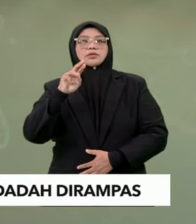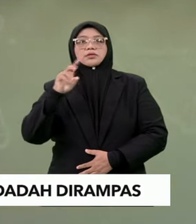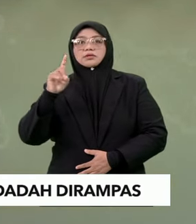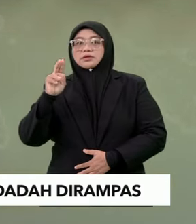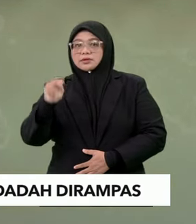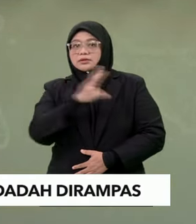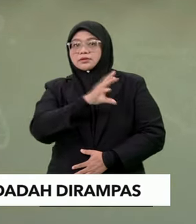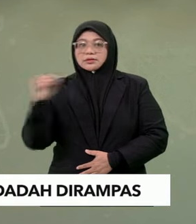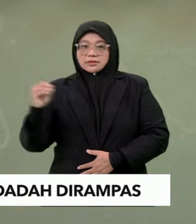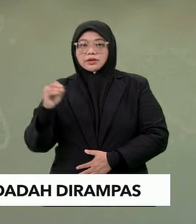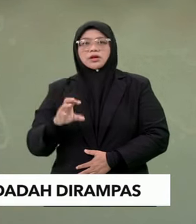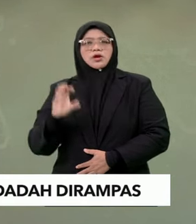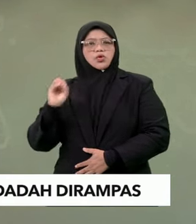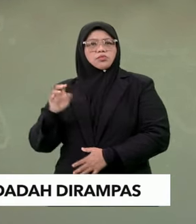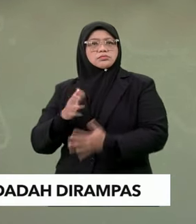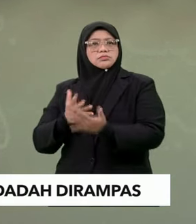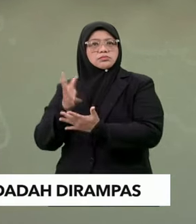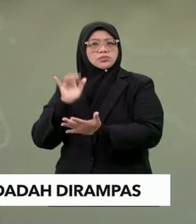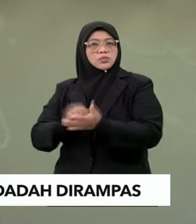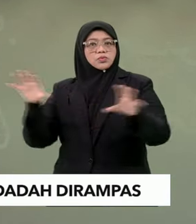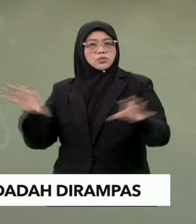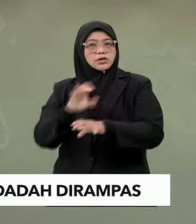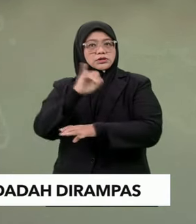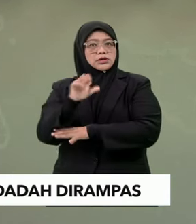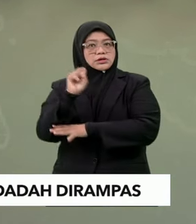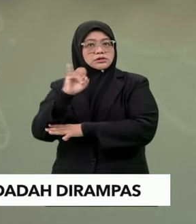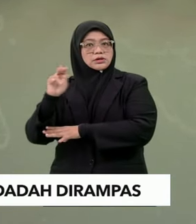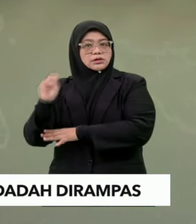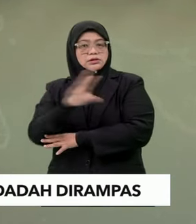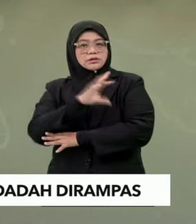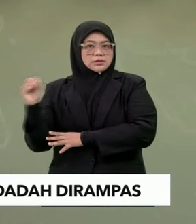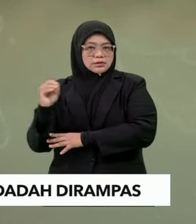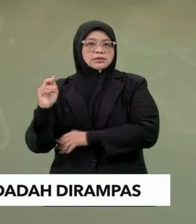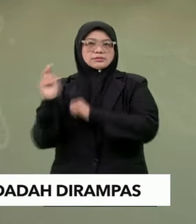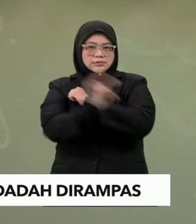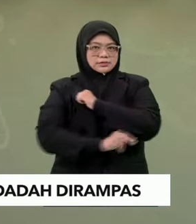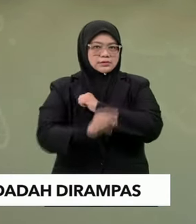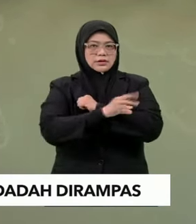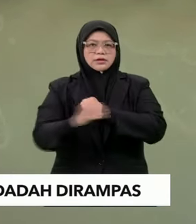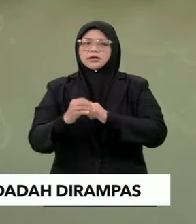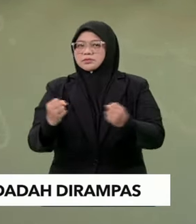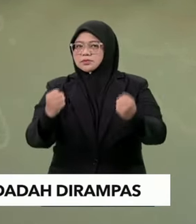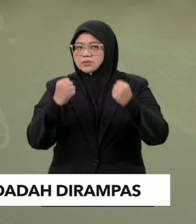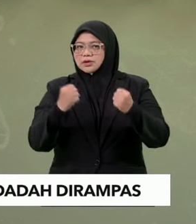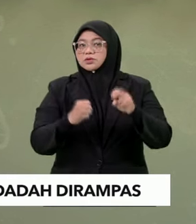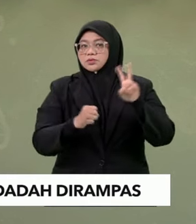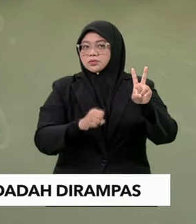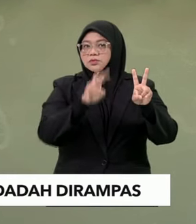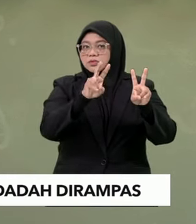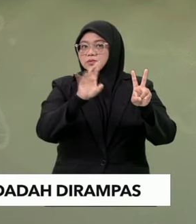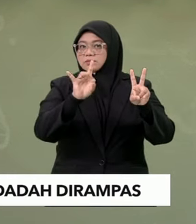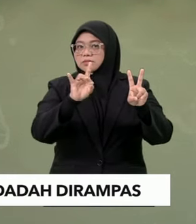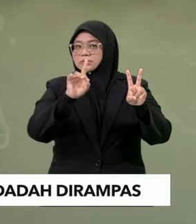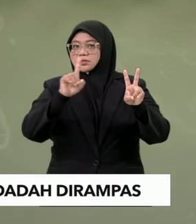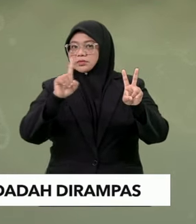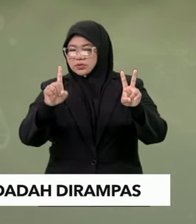berkata op tapis dilaksanakan oleh jsjn kontinjen negeri dengan kekuatan 2000